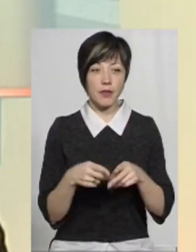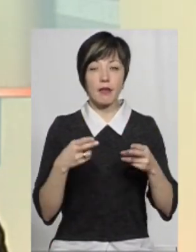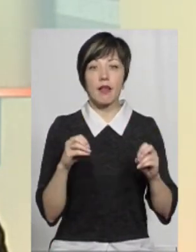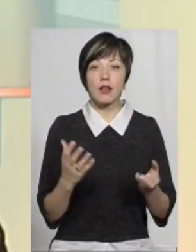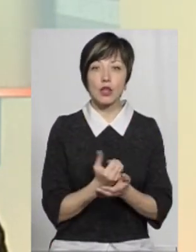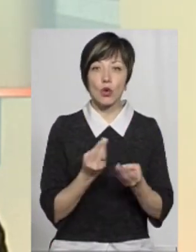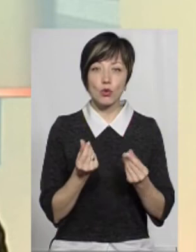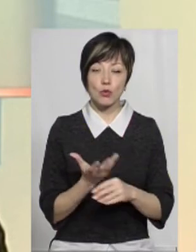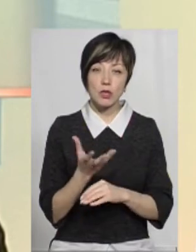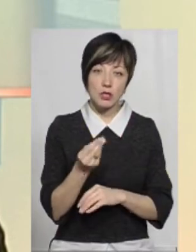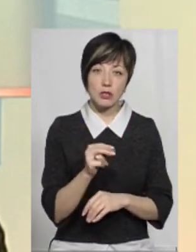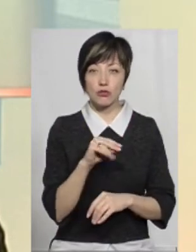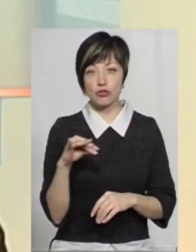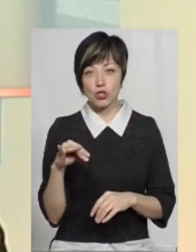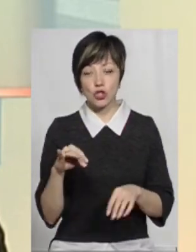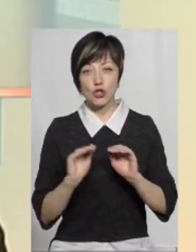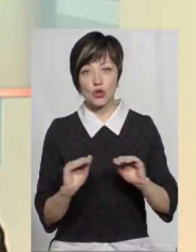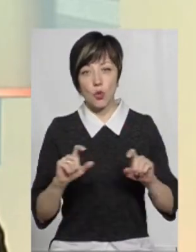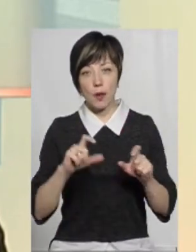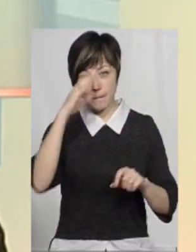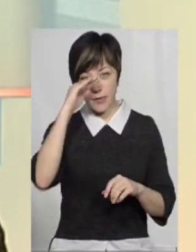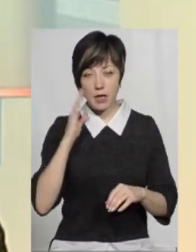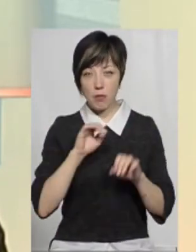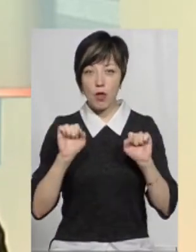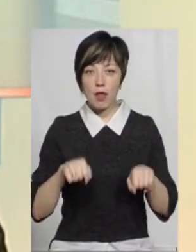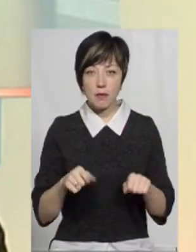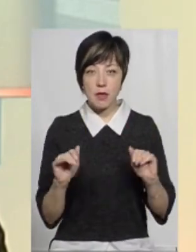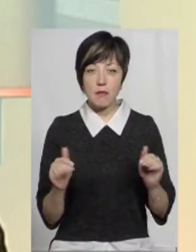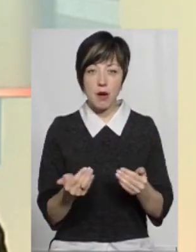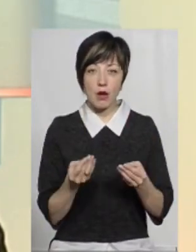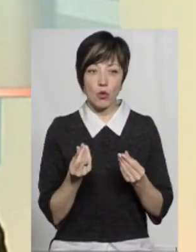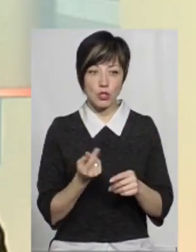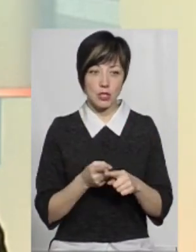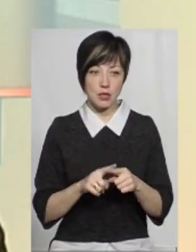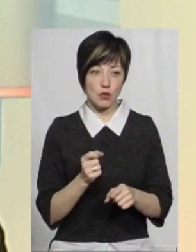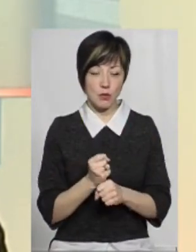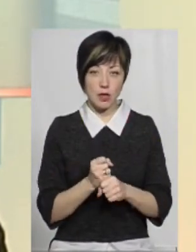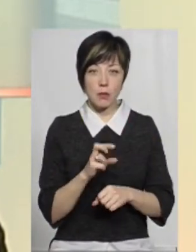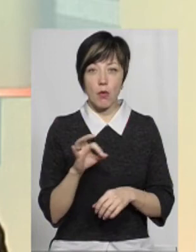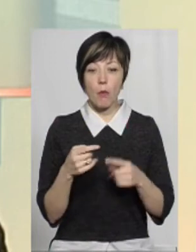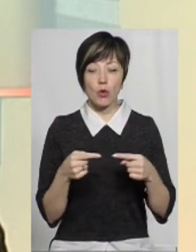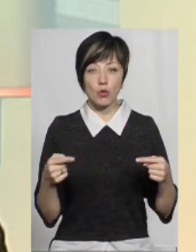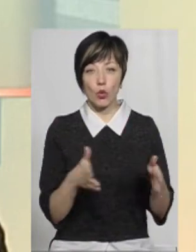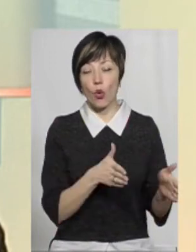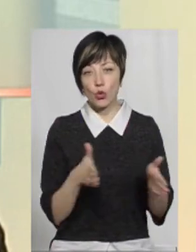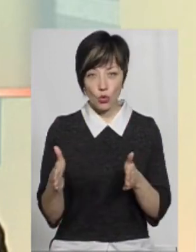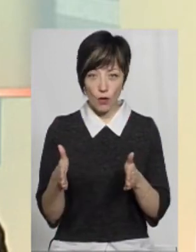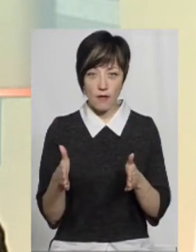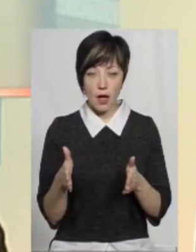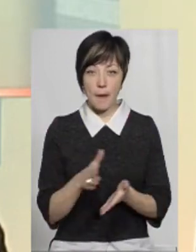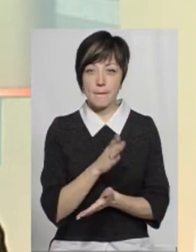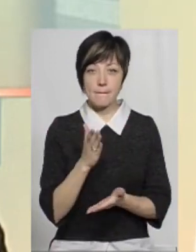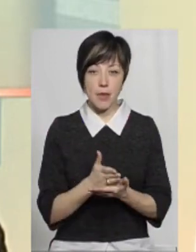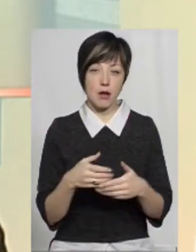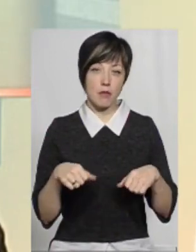знайти кошти оплатити, чи школярі, батьки могли би за якісь мінімальні кошти це зробити. Тому що продукт є готовий, він